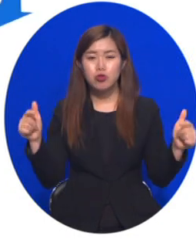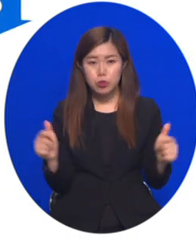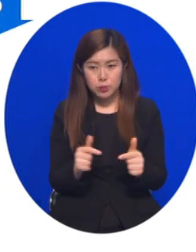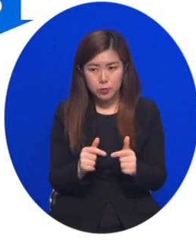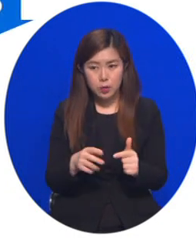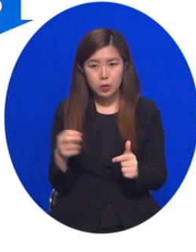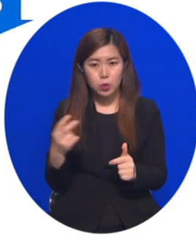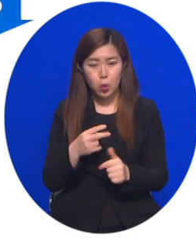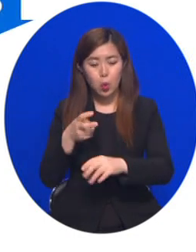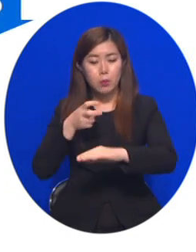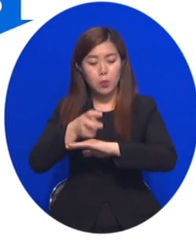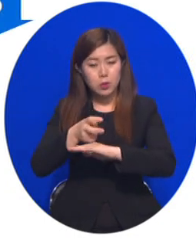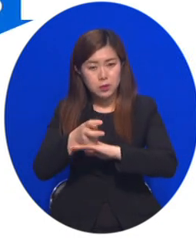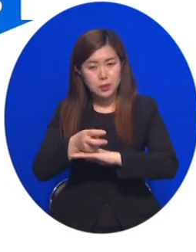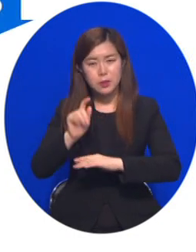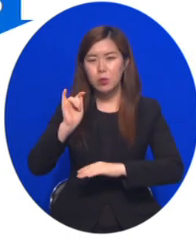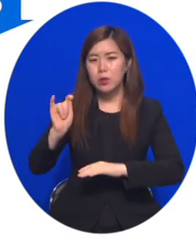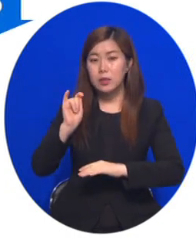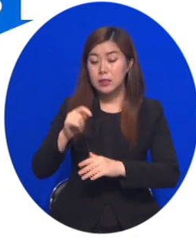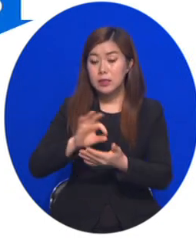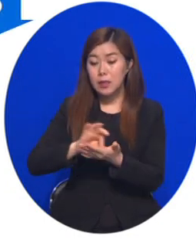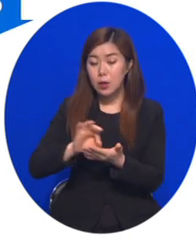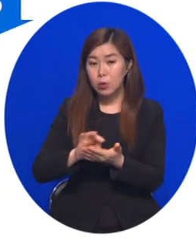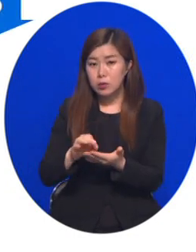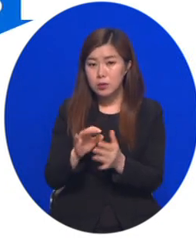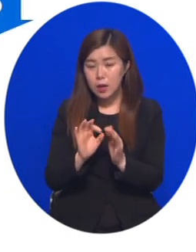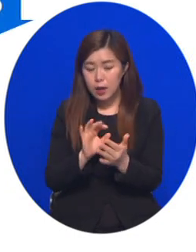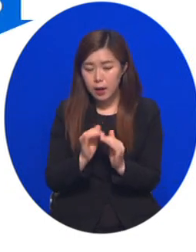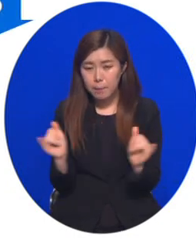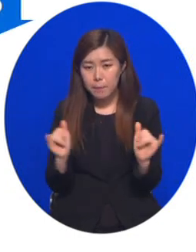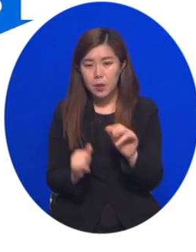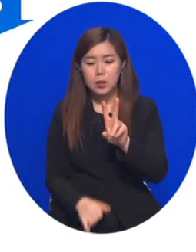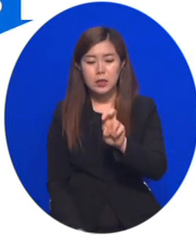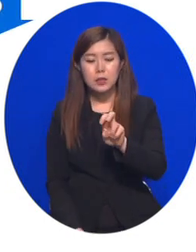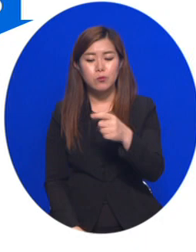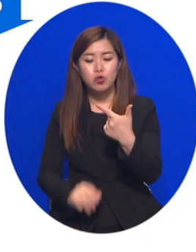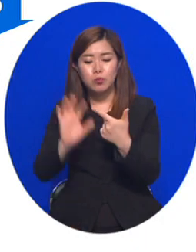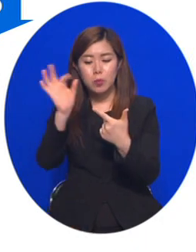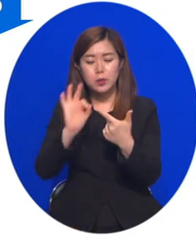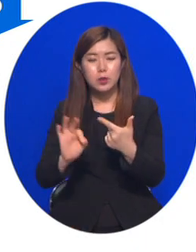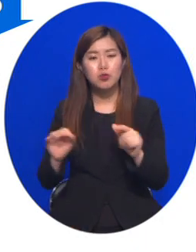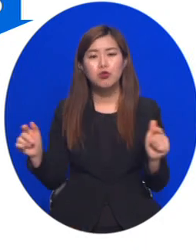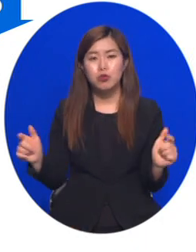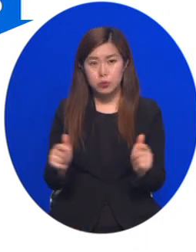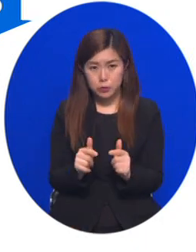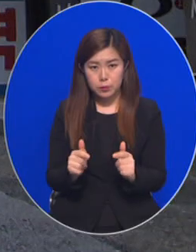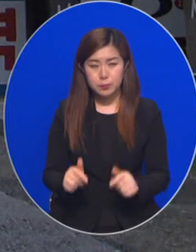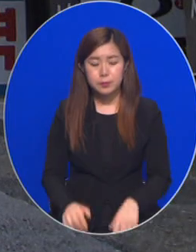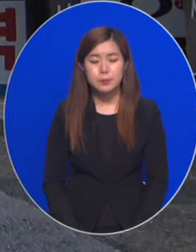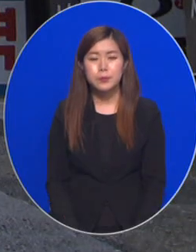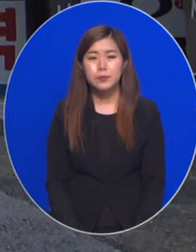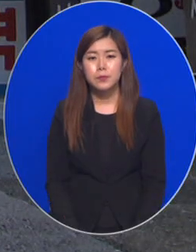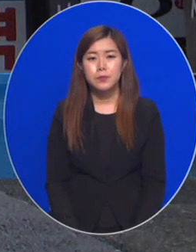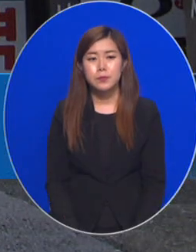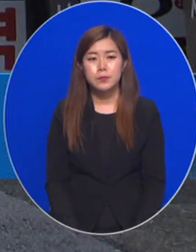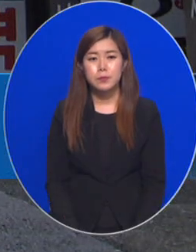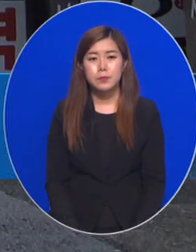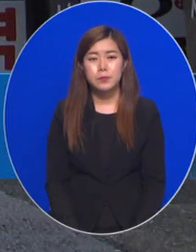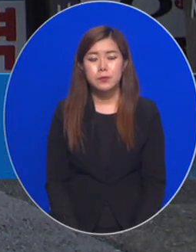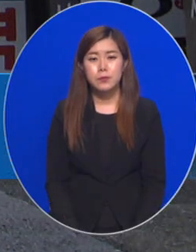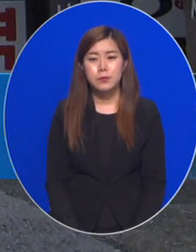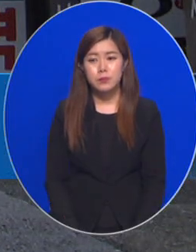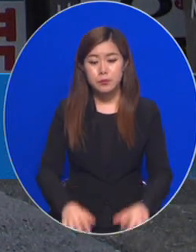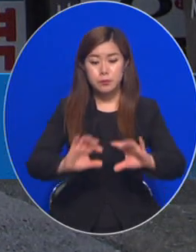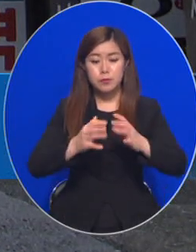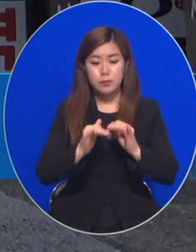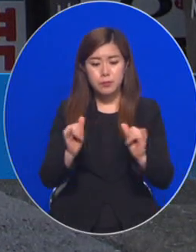같은 기간 대중교통 이용 건수도 26.2% 감소한 것으로 확인됐습니다. 방역당국은